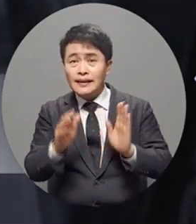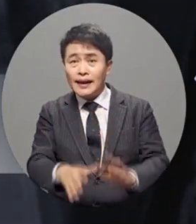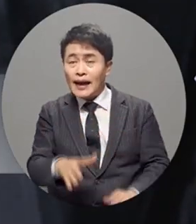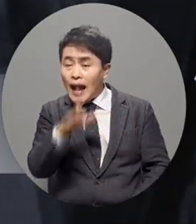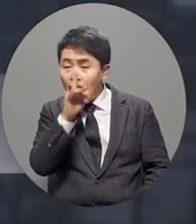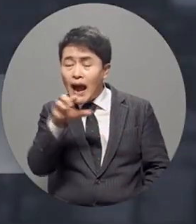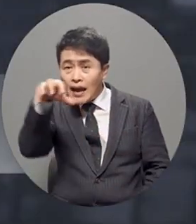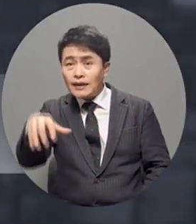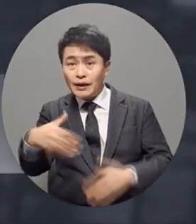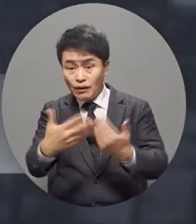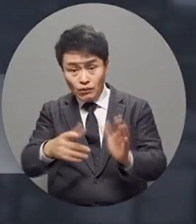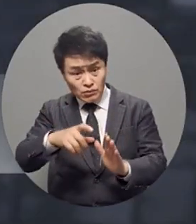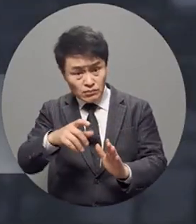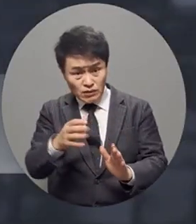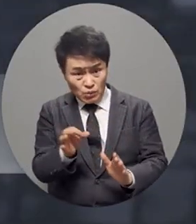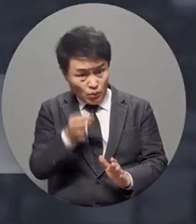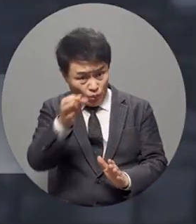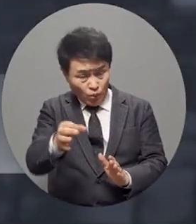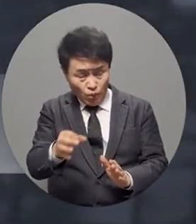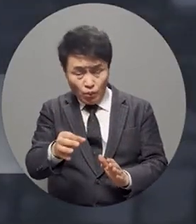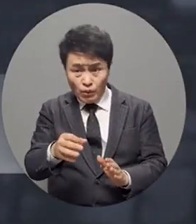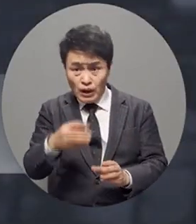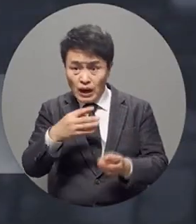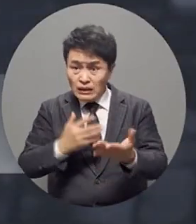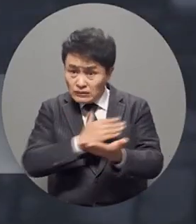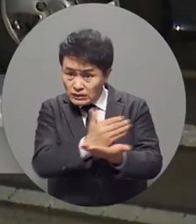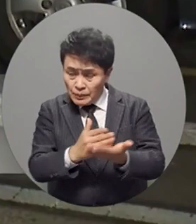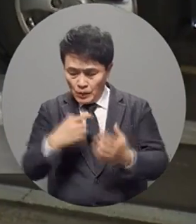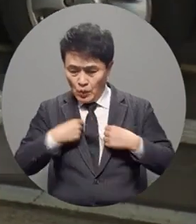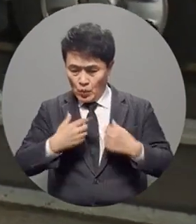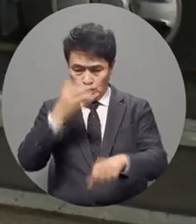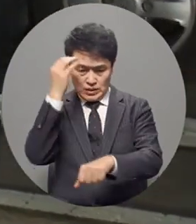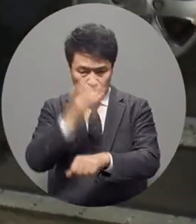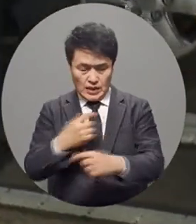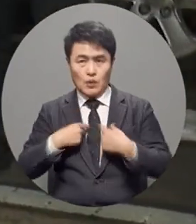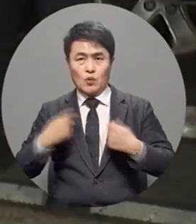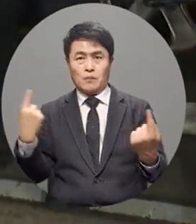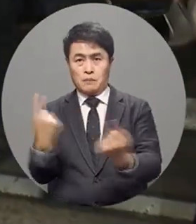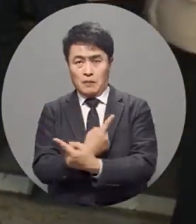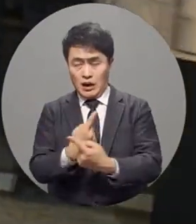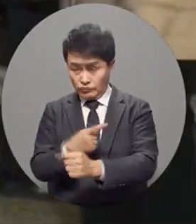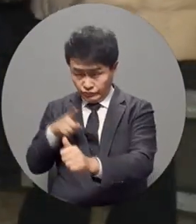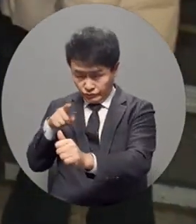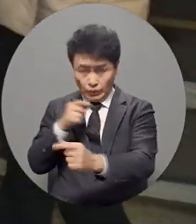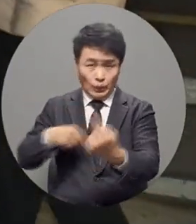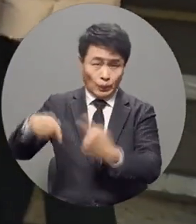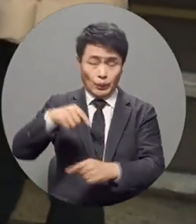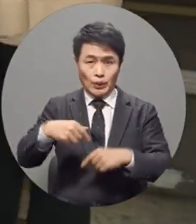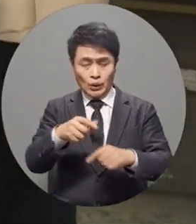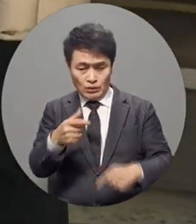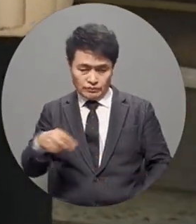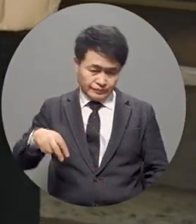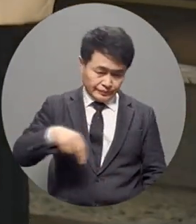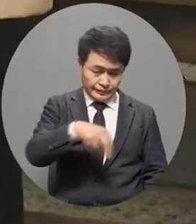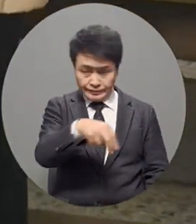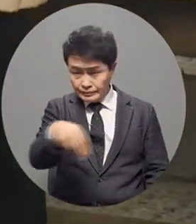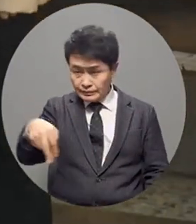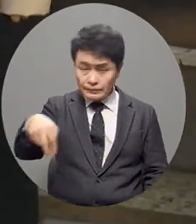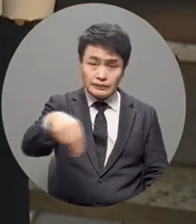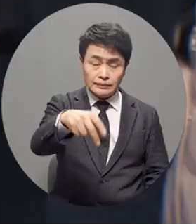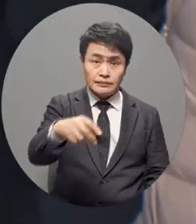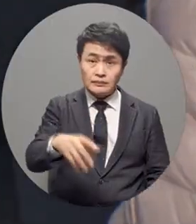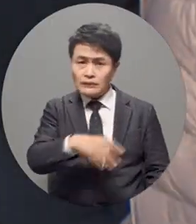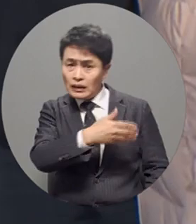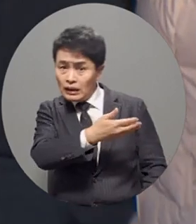현금만을 사용하고 태백에서 옷을 사 갈아입는 등 추적을 피했습니다. 경찰은 이 씨의 독특한 걸음걸이를 특정해